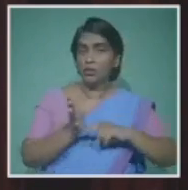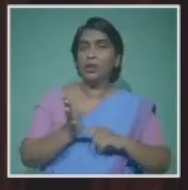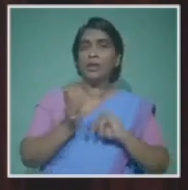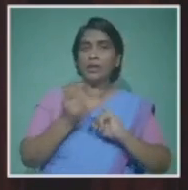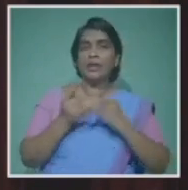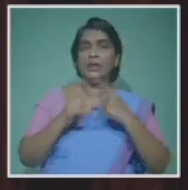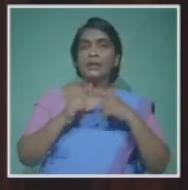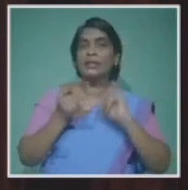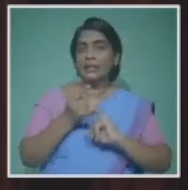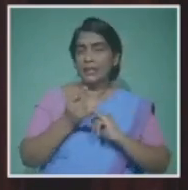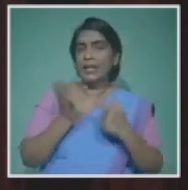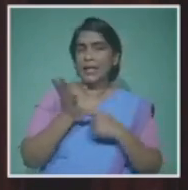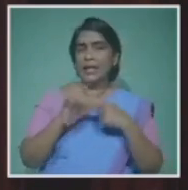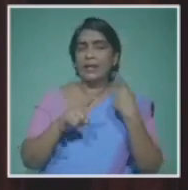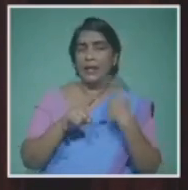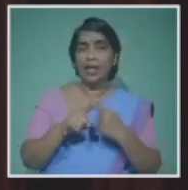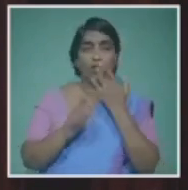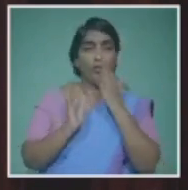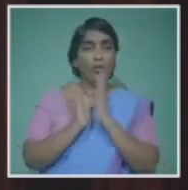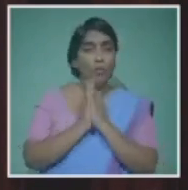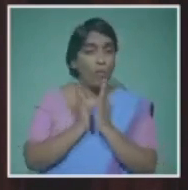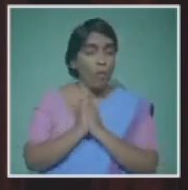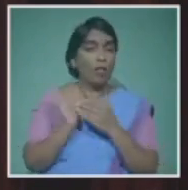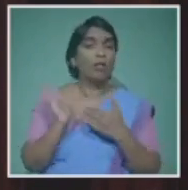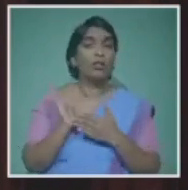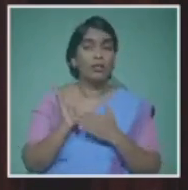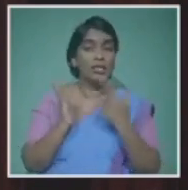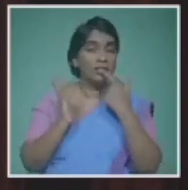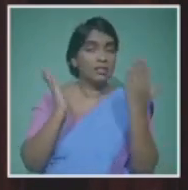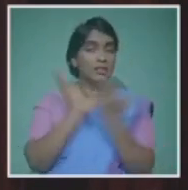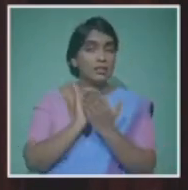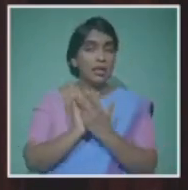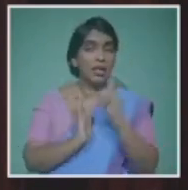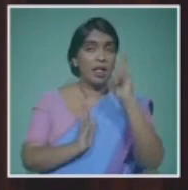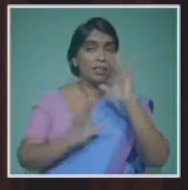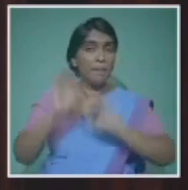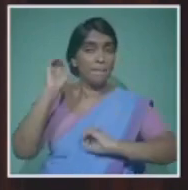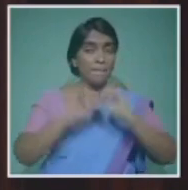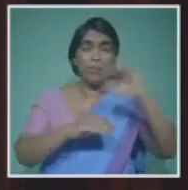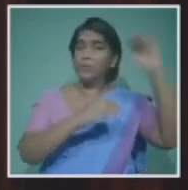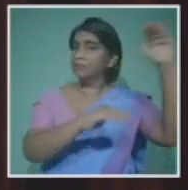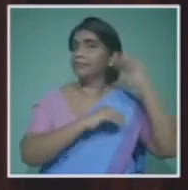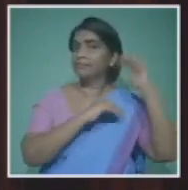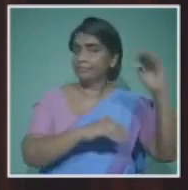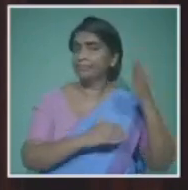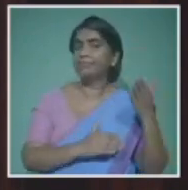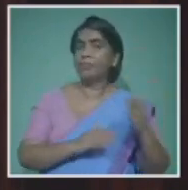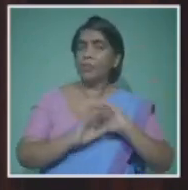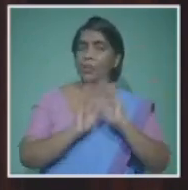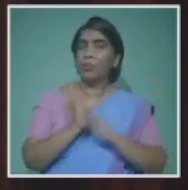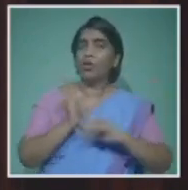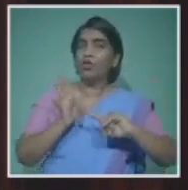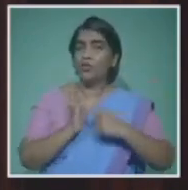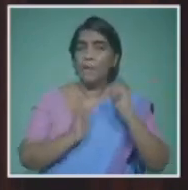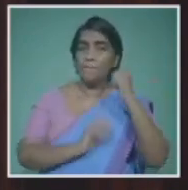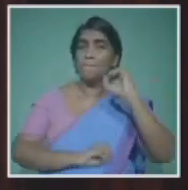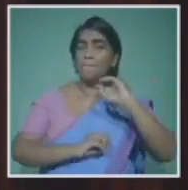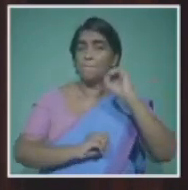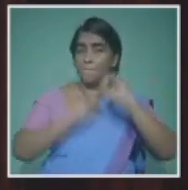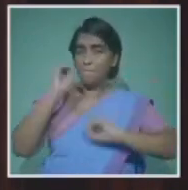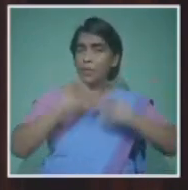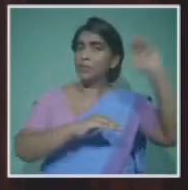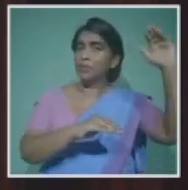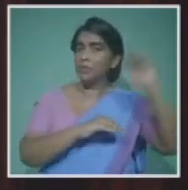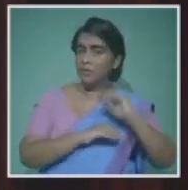sesbadda gahala tiyenne. Namuth pasal upakarana wala potwalin kadadasa walin 75% kaanayana karanawa. Anith upakarana walin 50% kaanayana